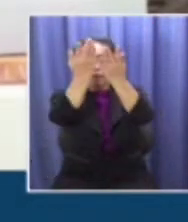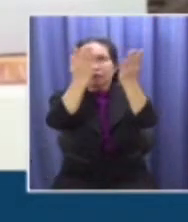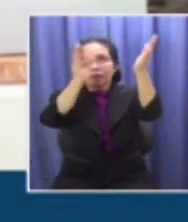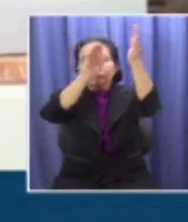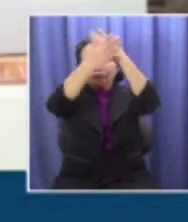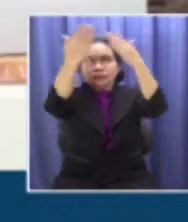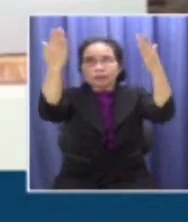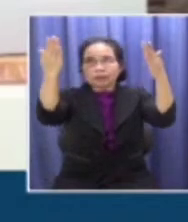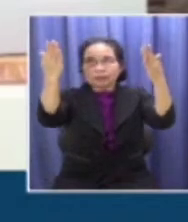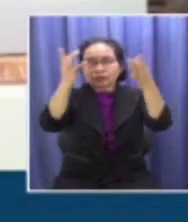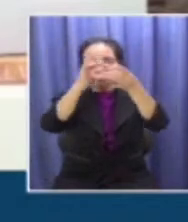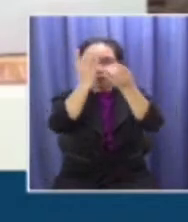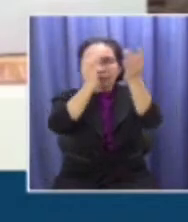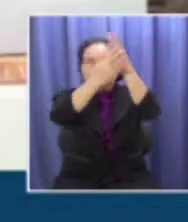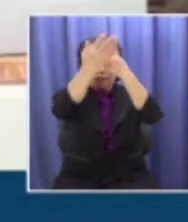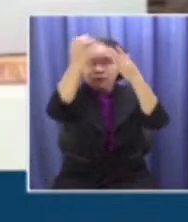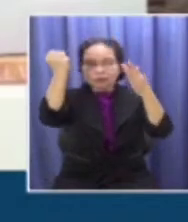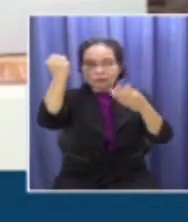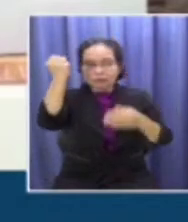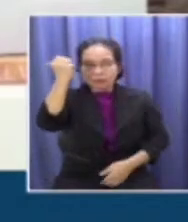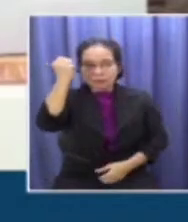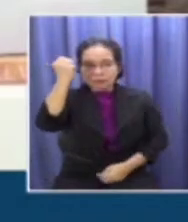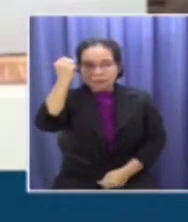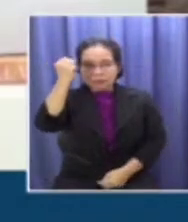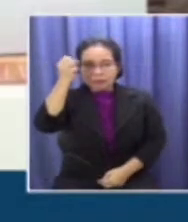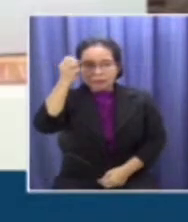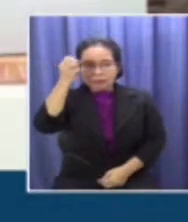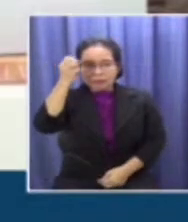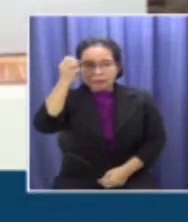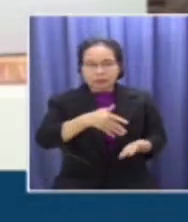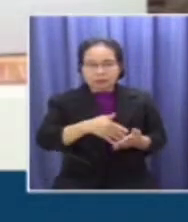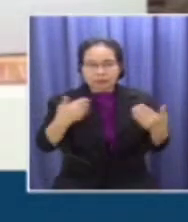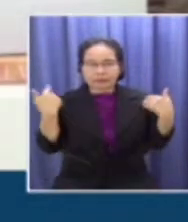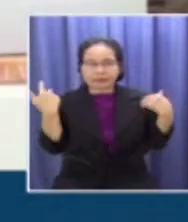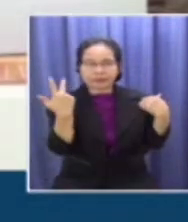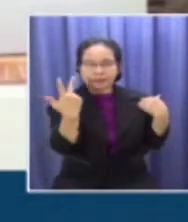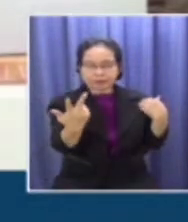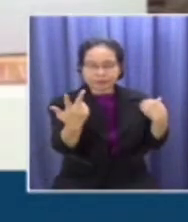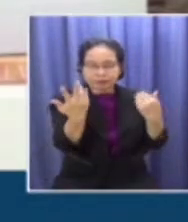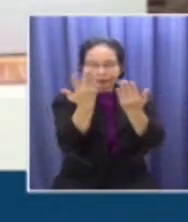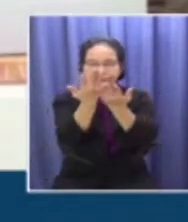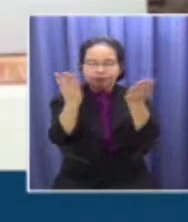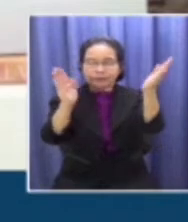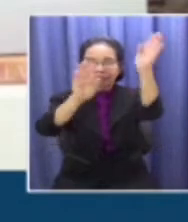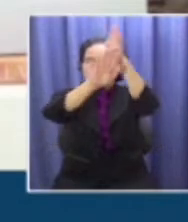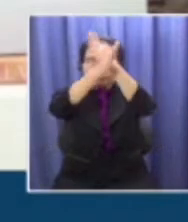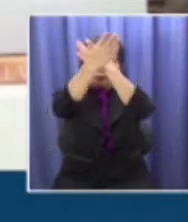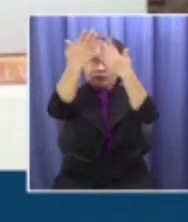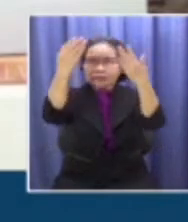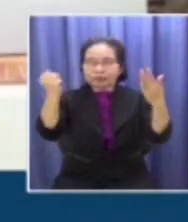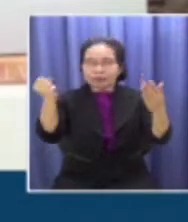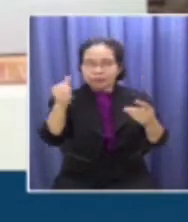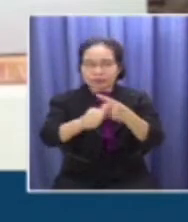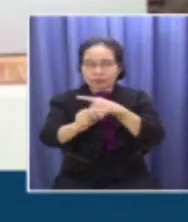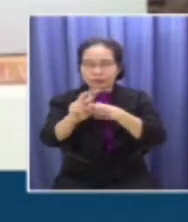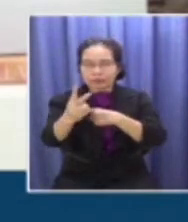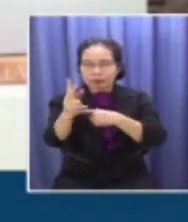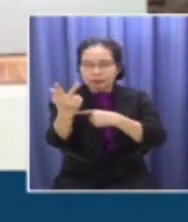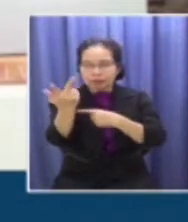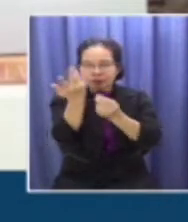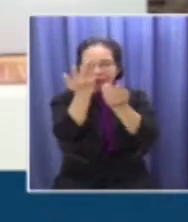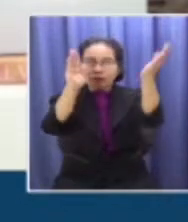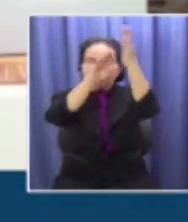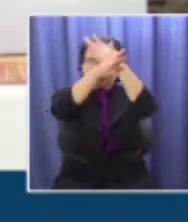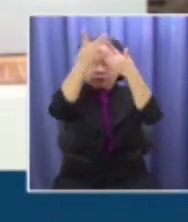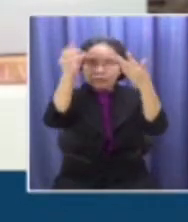adi bɔne mu ntintiman. Nti sɛ yɛkasa ahomane wɔ soro a ɛnyɛ baabi a Onyankopɔn te. Wɔn